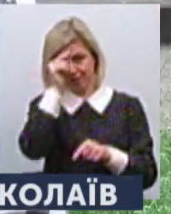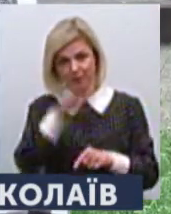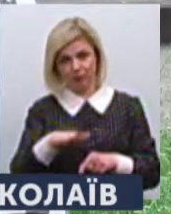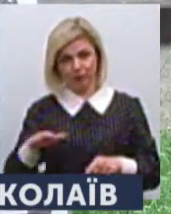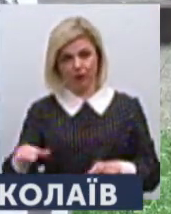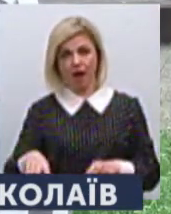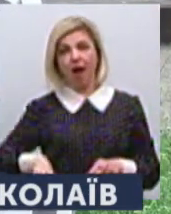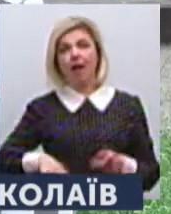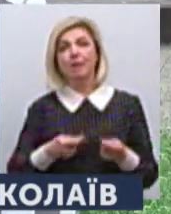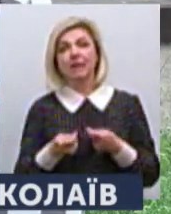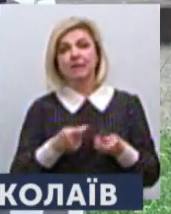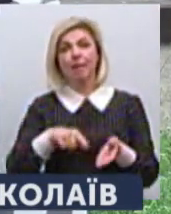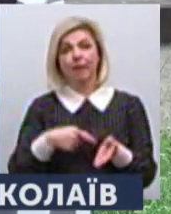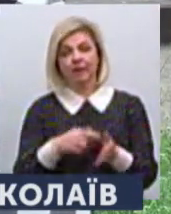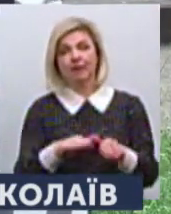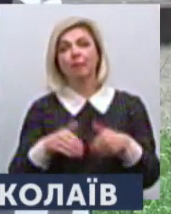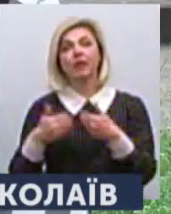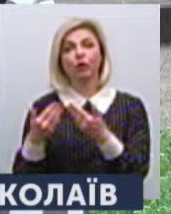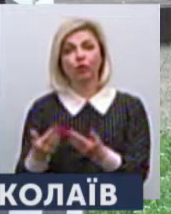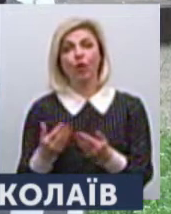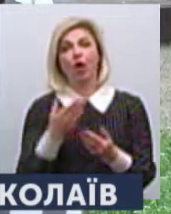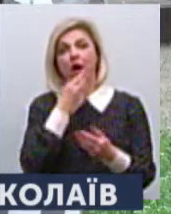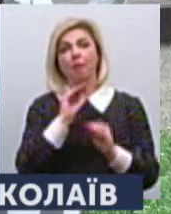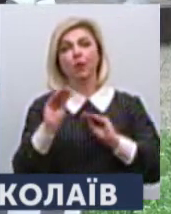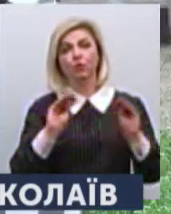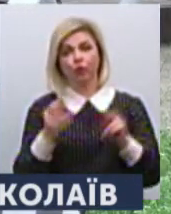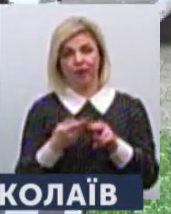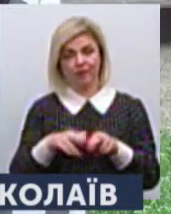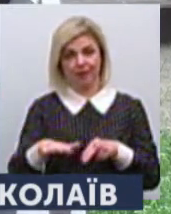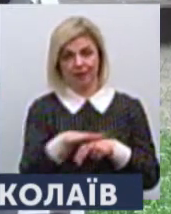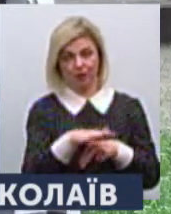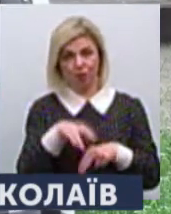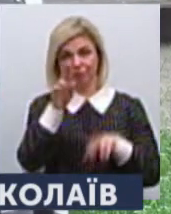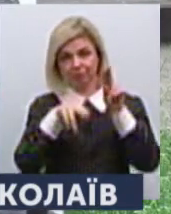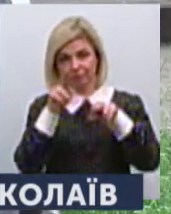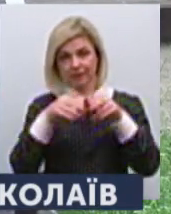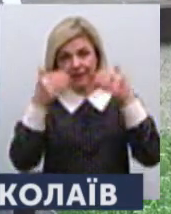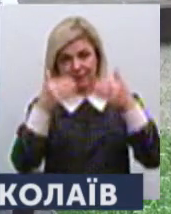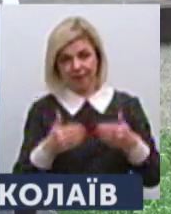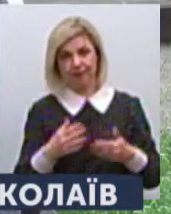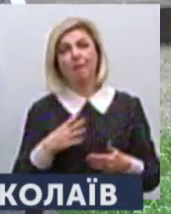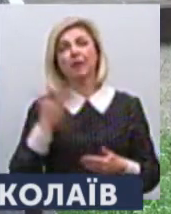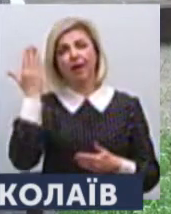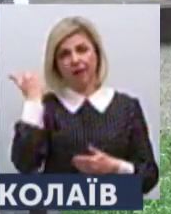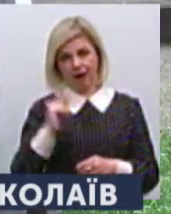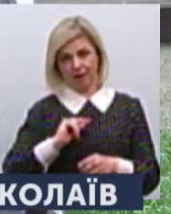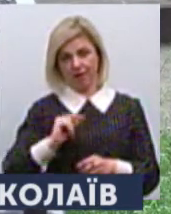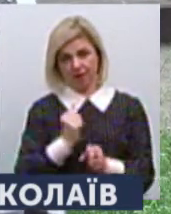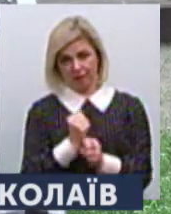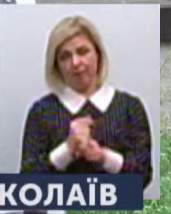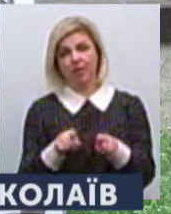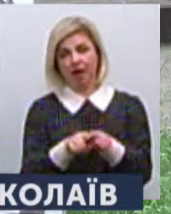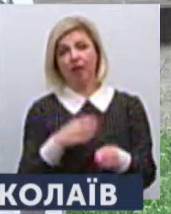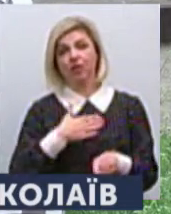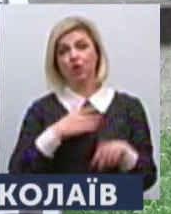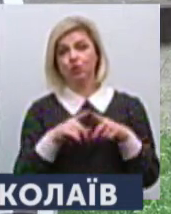міста запропонувала нам облаштувати саме цю територію, розмалювати стіну. Ми таке вже робили лише у нашій школі, тому, в